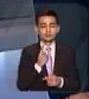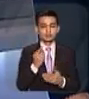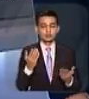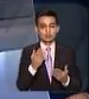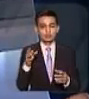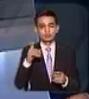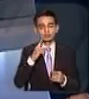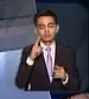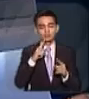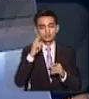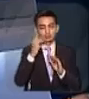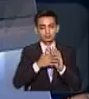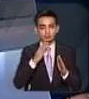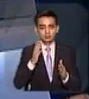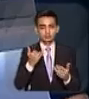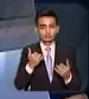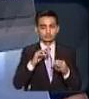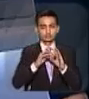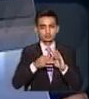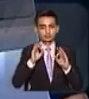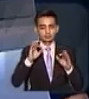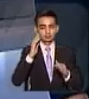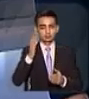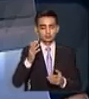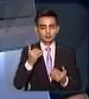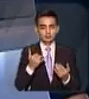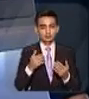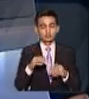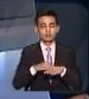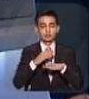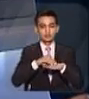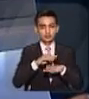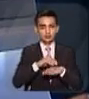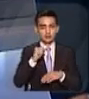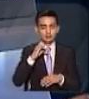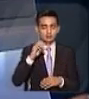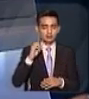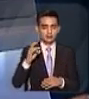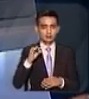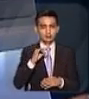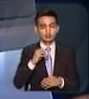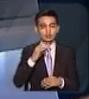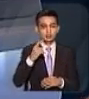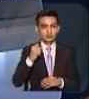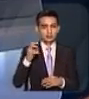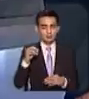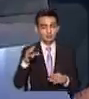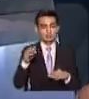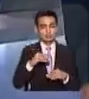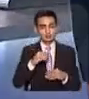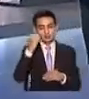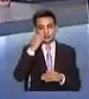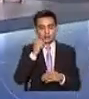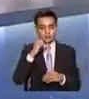Какие преобразования нас ждут? Об этом и не только корреспонденты Информбюро. Добрый вечер. В студии Аскар Медыбаев и мой коллега Ерганат Кубжасар. Рахмет,